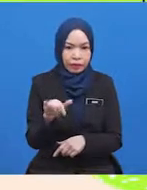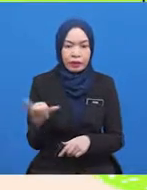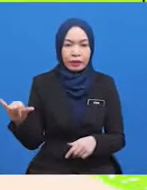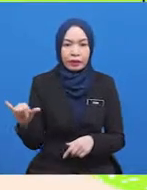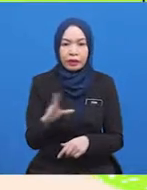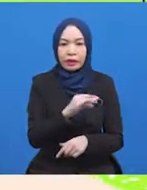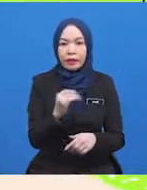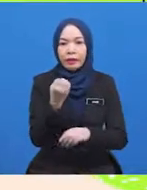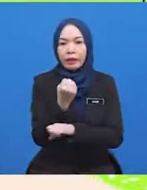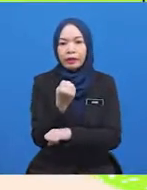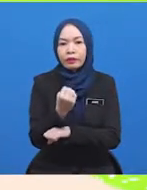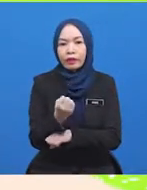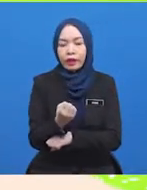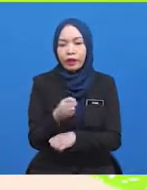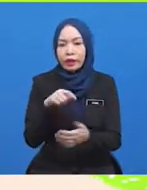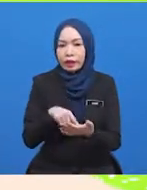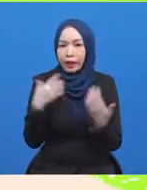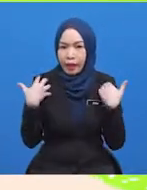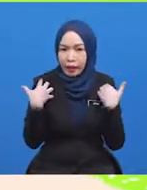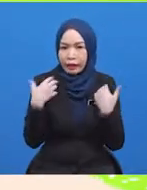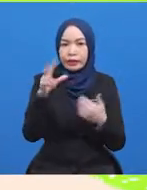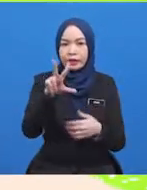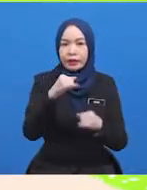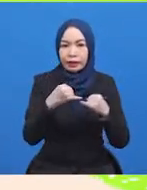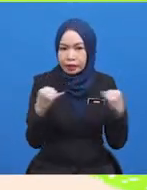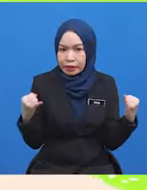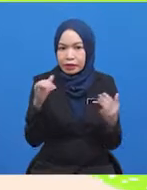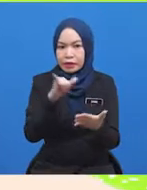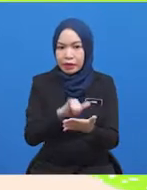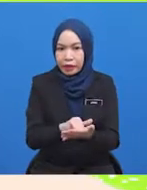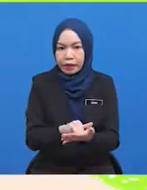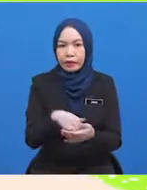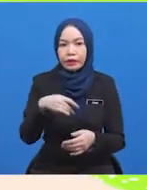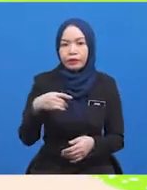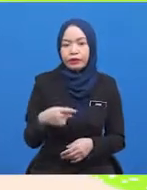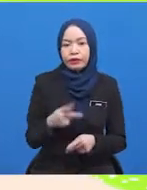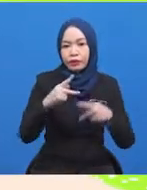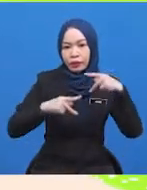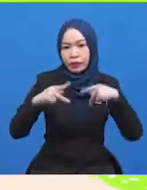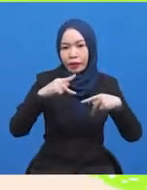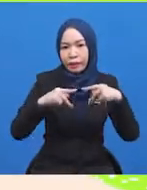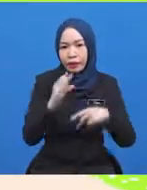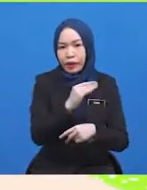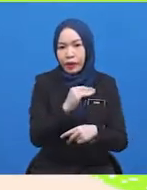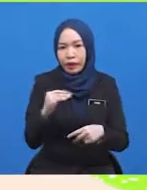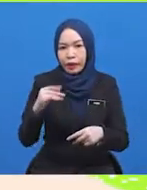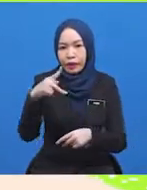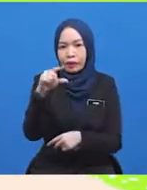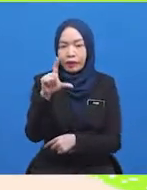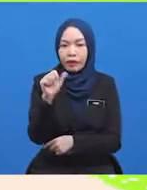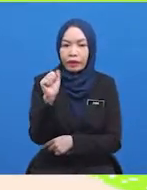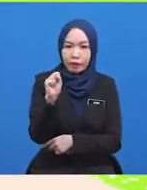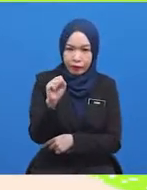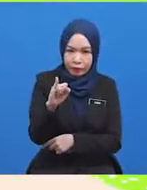terbahagi kepada tiga jenis, iaitu yang pertama jenis kimia, yang kedua jenis klastik dan